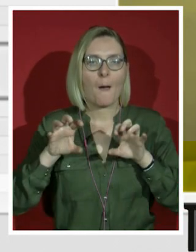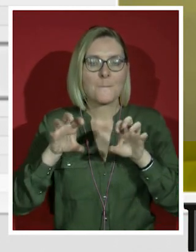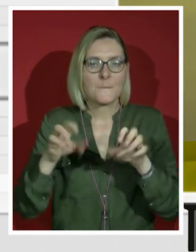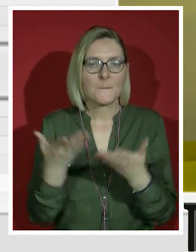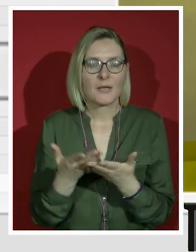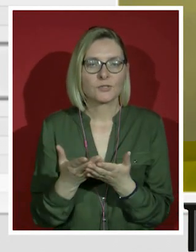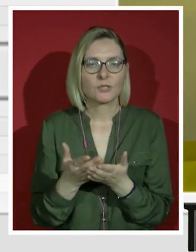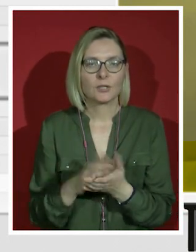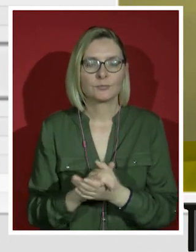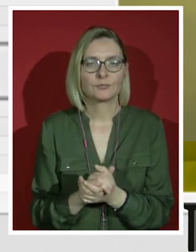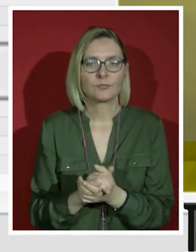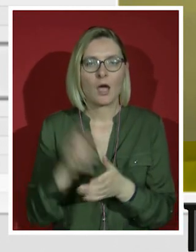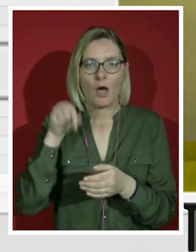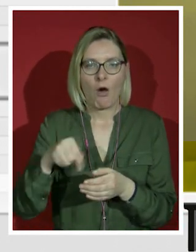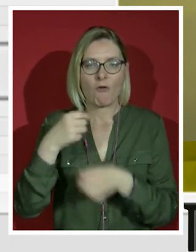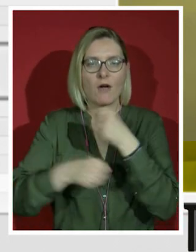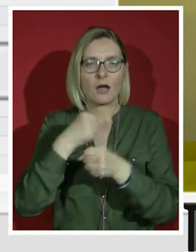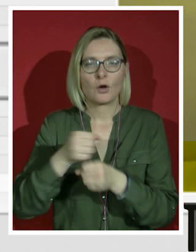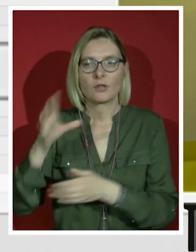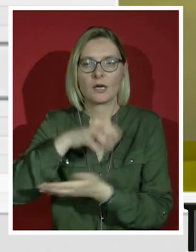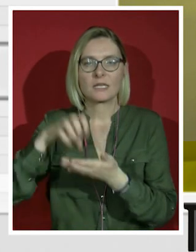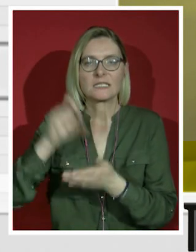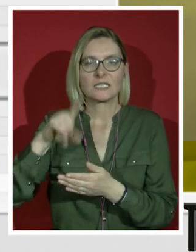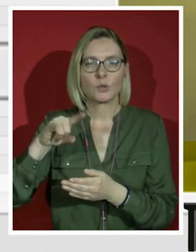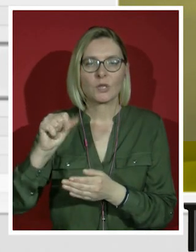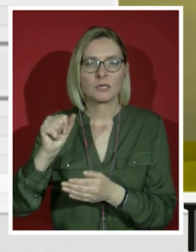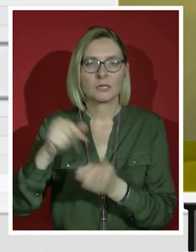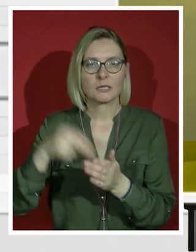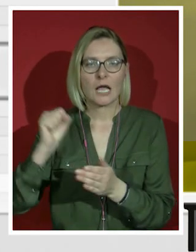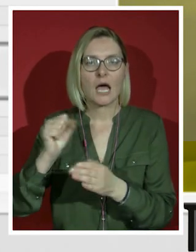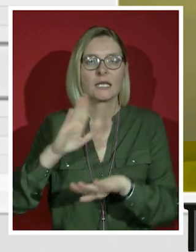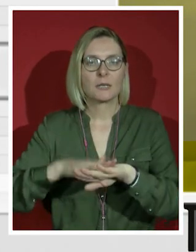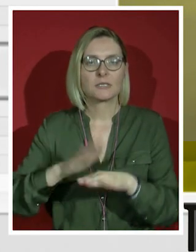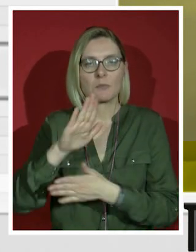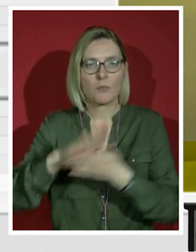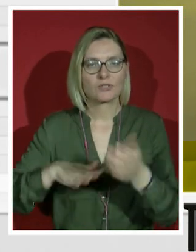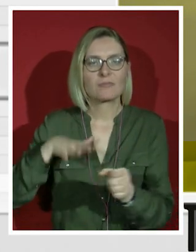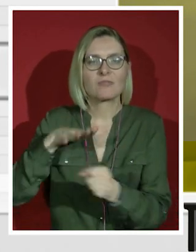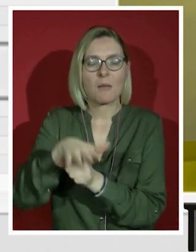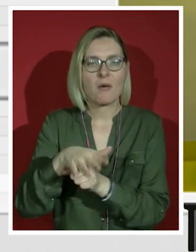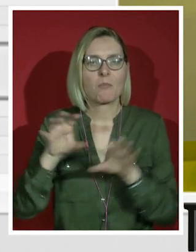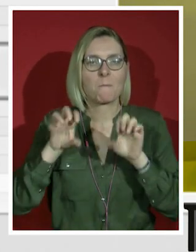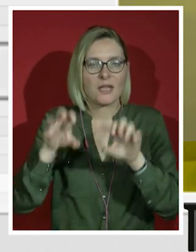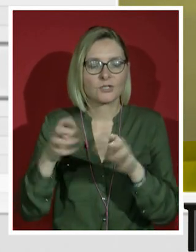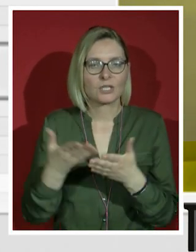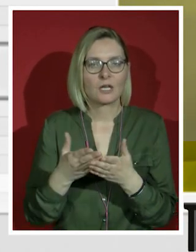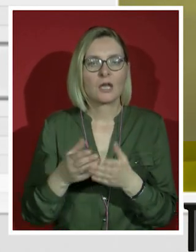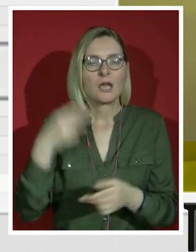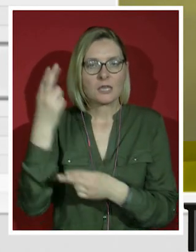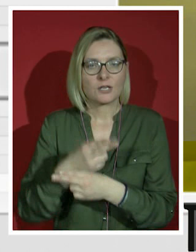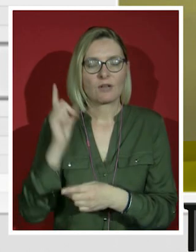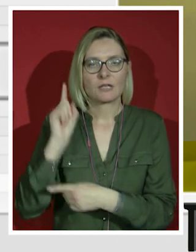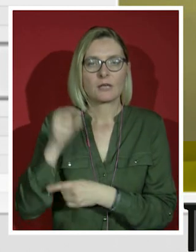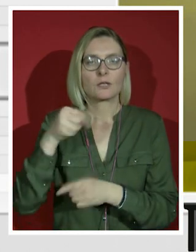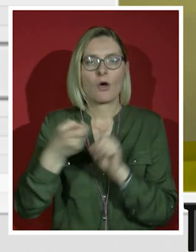животни. Оваа година реонот на Сирула веќе и Дебрца почнаа нападите на мечки и државата наложи од